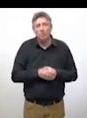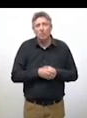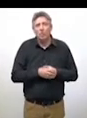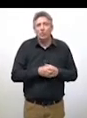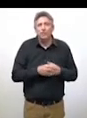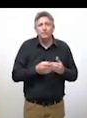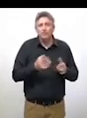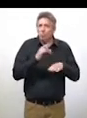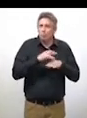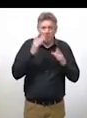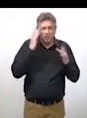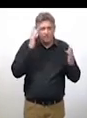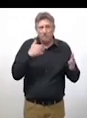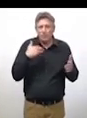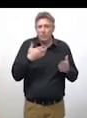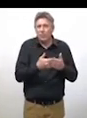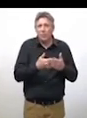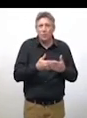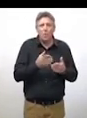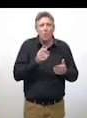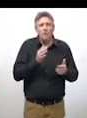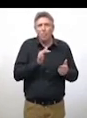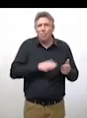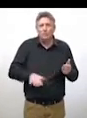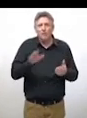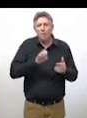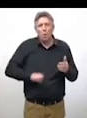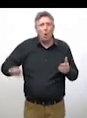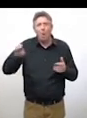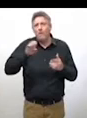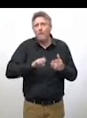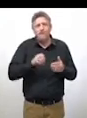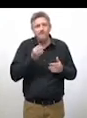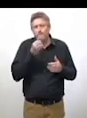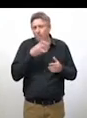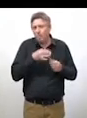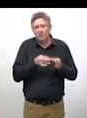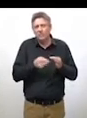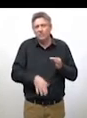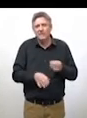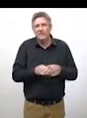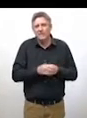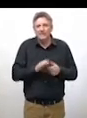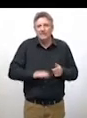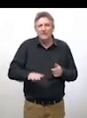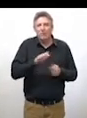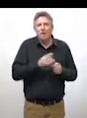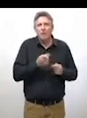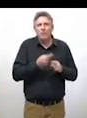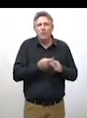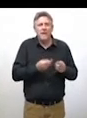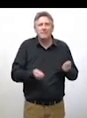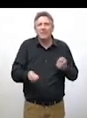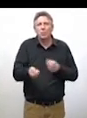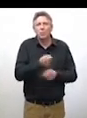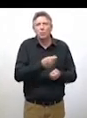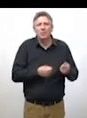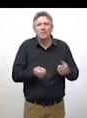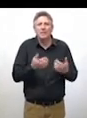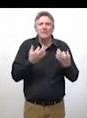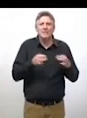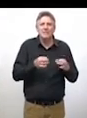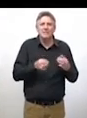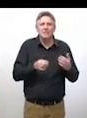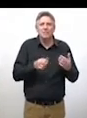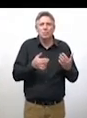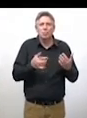retour d'expérience un peu partout en France et en Europe. Ces monnaies-là circulent sur le territoire beaucoup plus longtemps. On estime à peu près à 10 à 12 fois plus